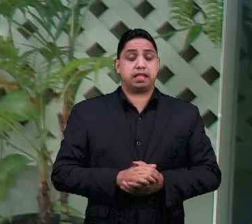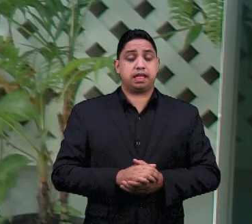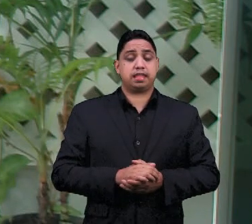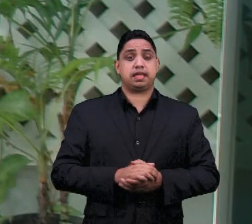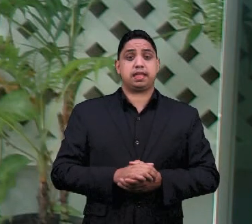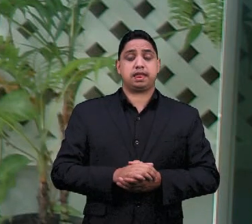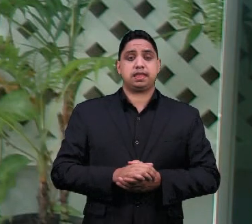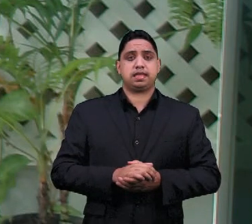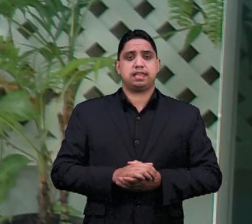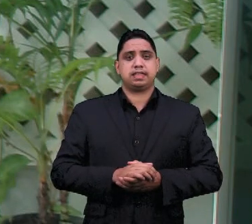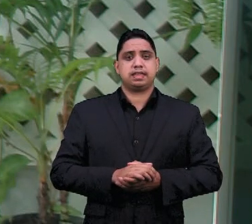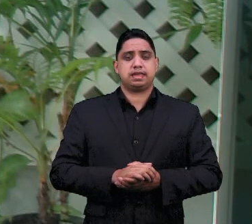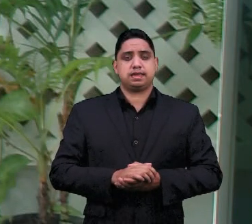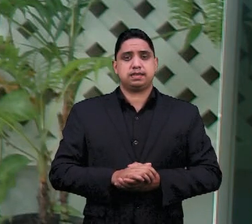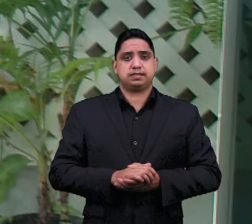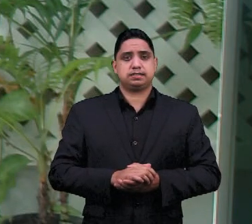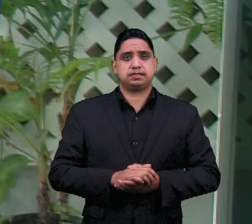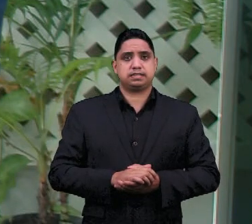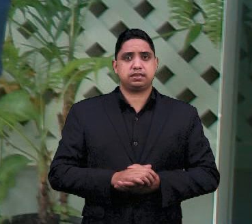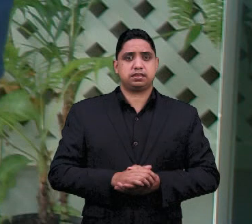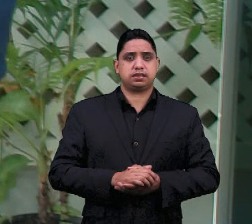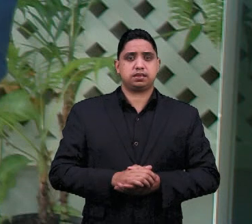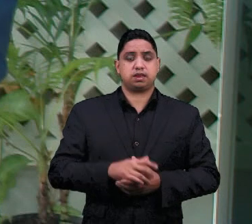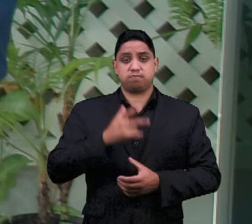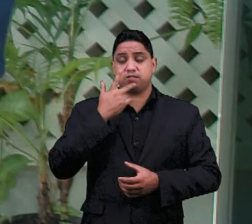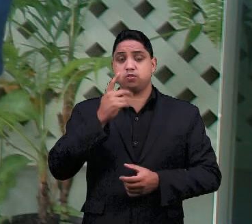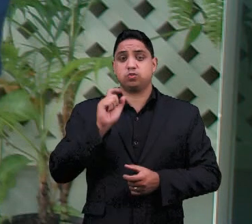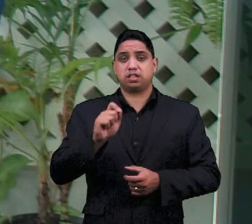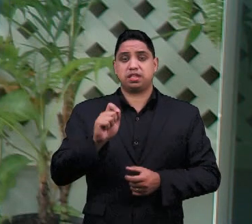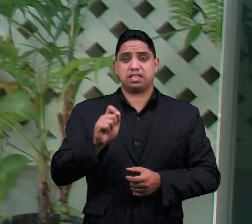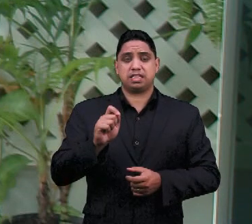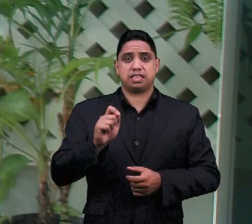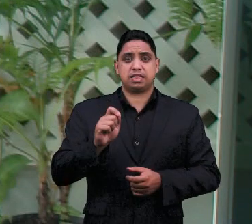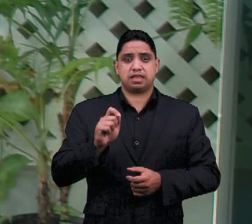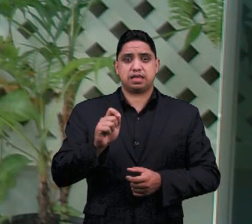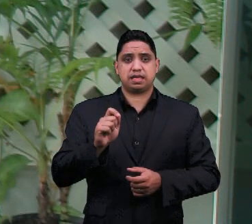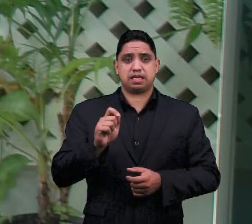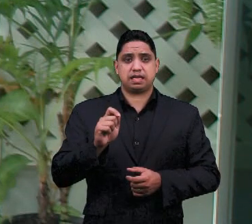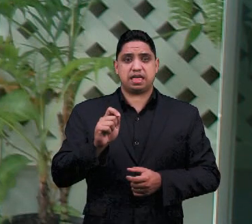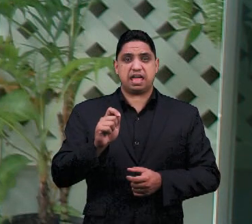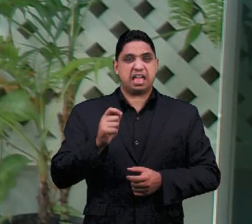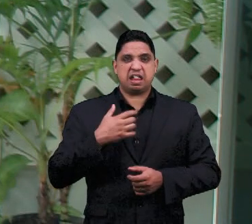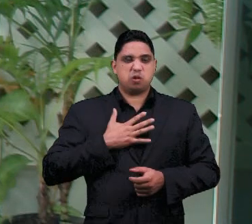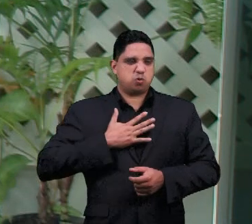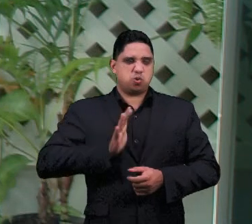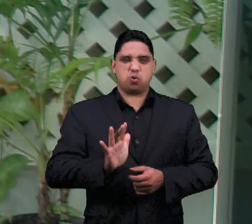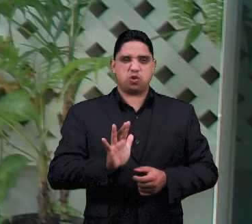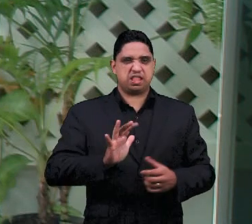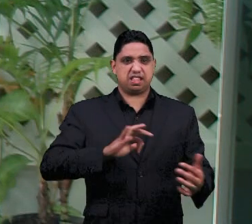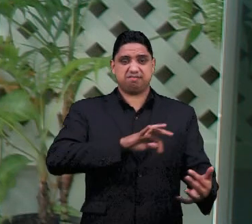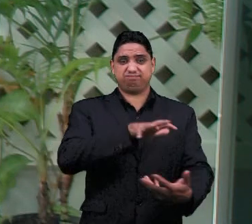frère Jonas Tadeo Pelissares. Il a